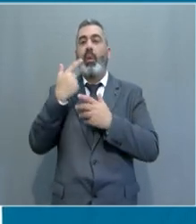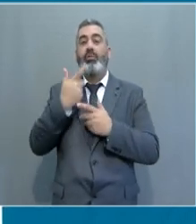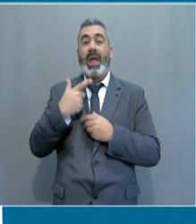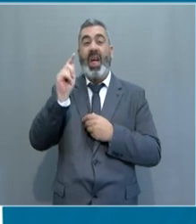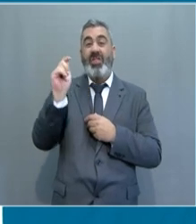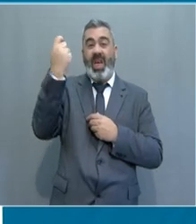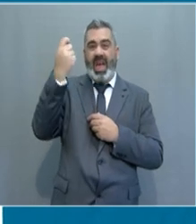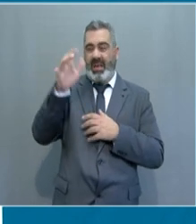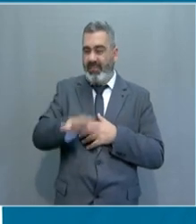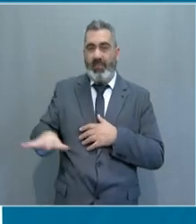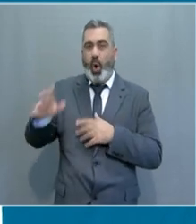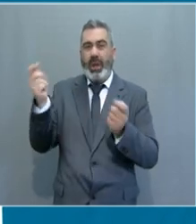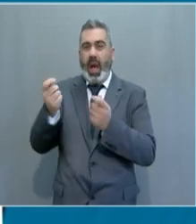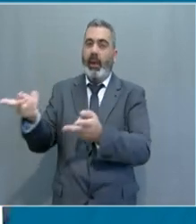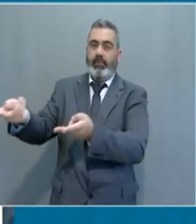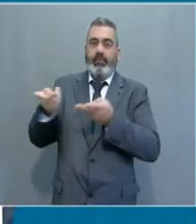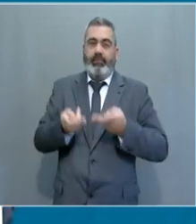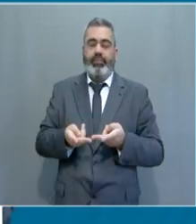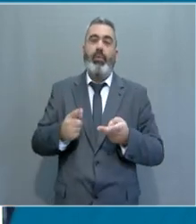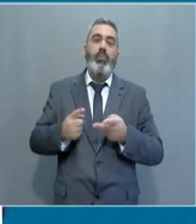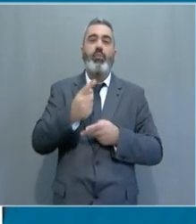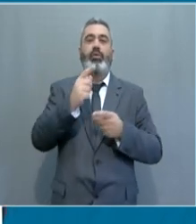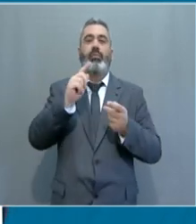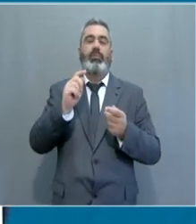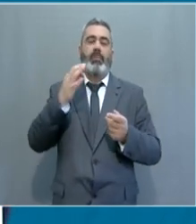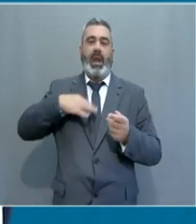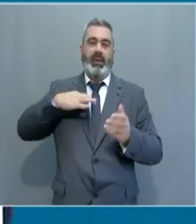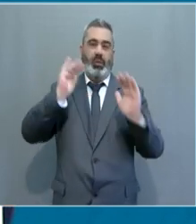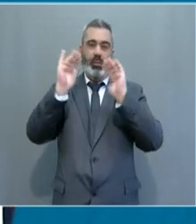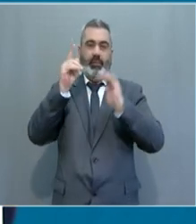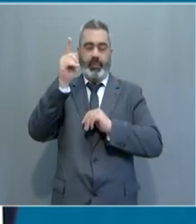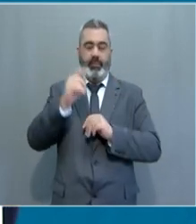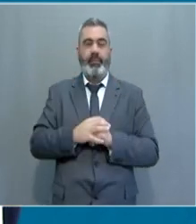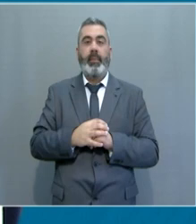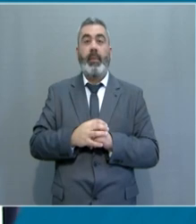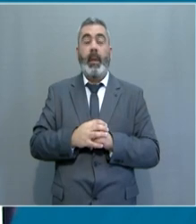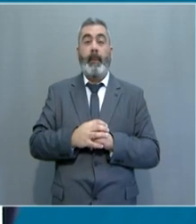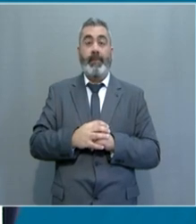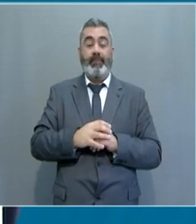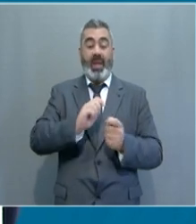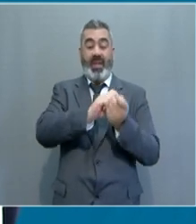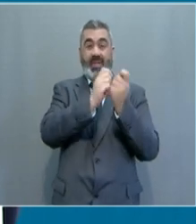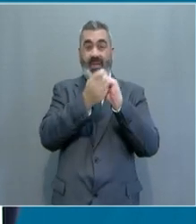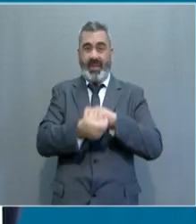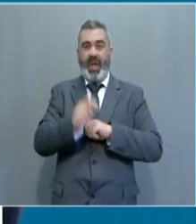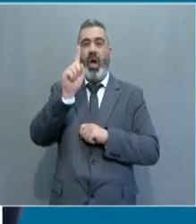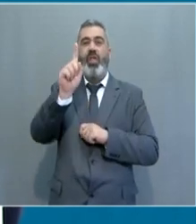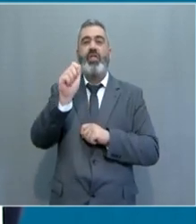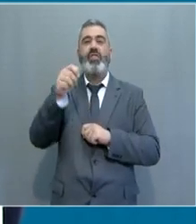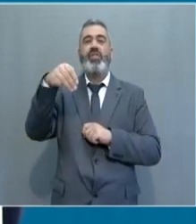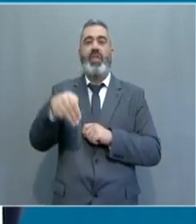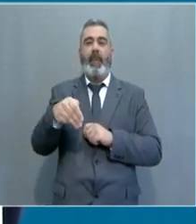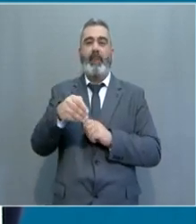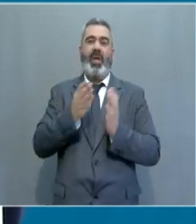ΔΕΗ. Στο πλαίσιο υλοποίησης της Εθνικής Στρατηγικής για τη Δίκαιη Μετάβαση, το πρόγραμμα ΔΑΜ με συνολικό